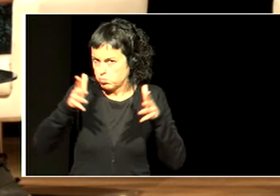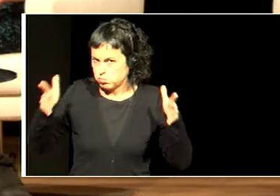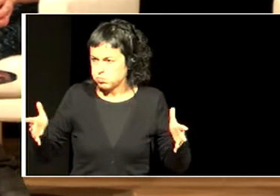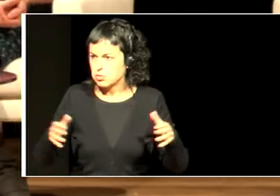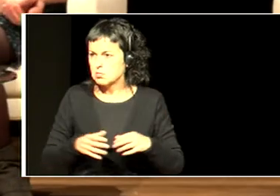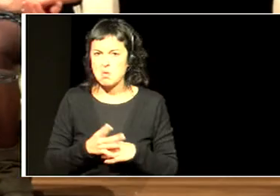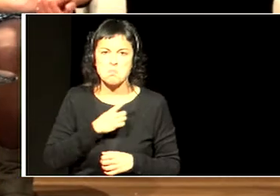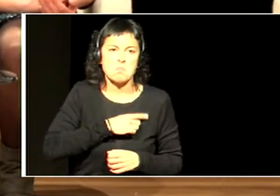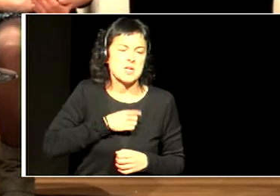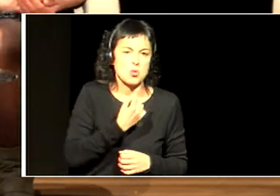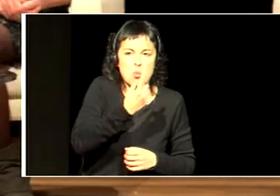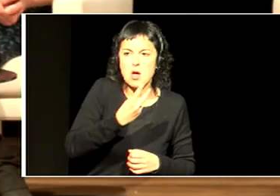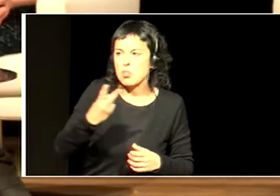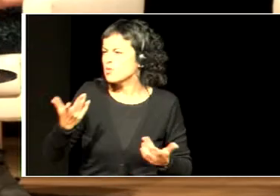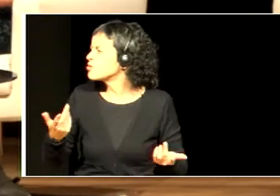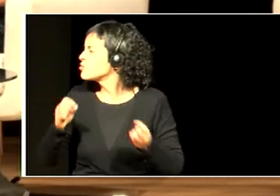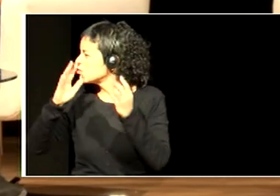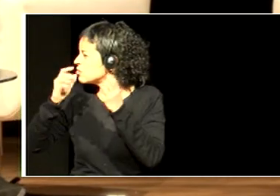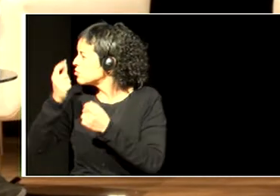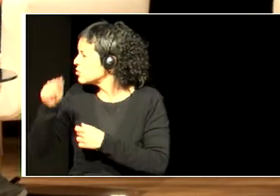edo bestean, zenbat daude gaur? Ba,